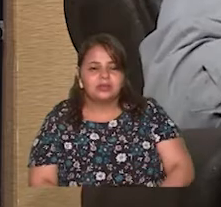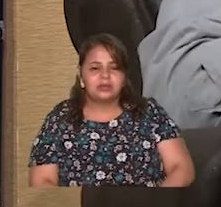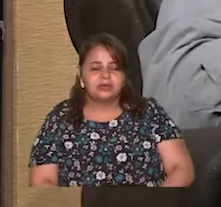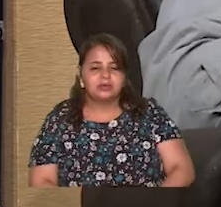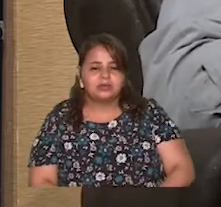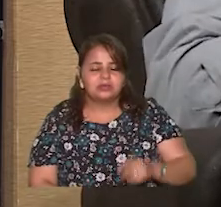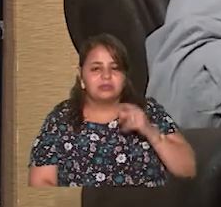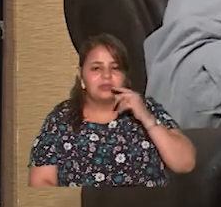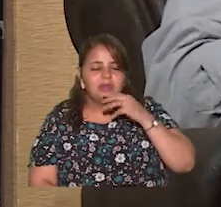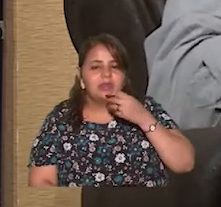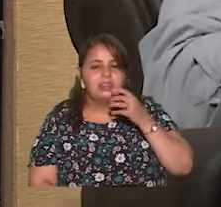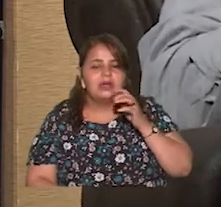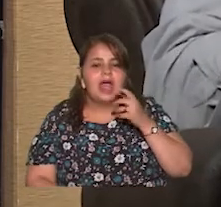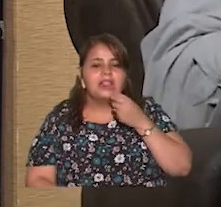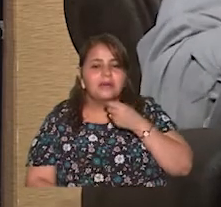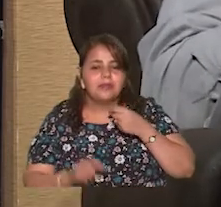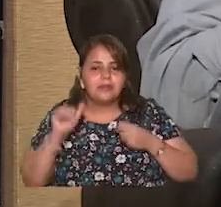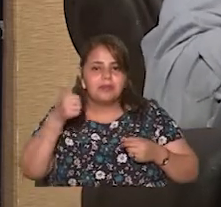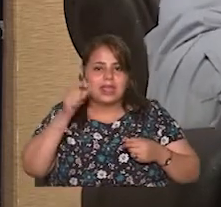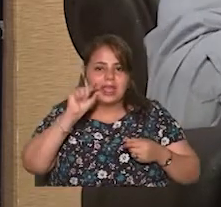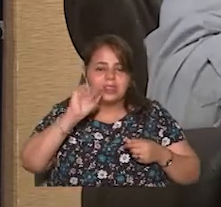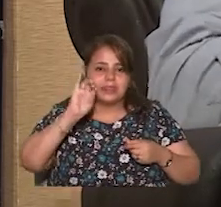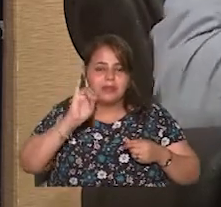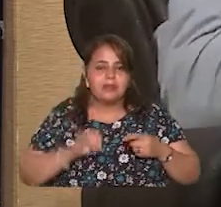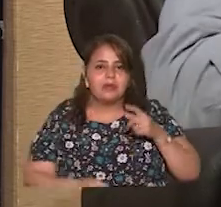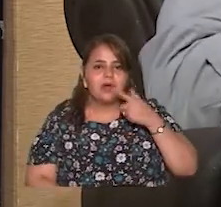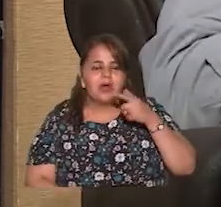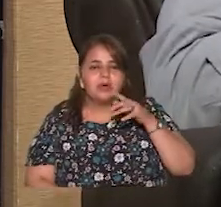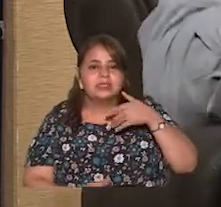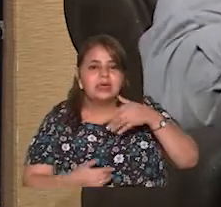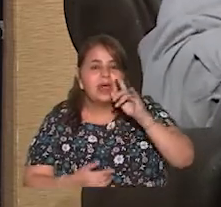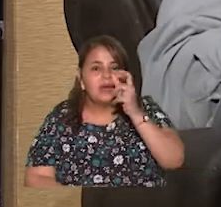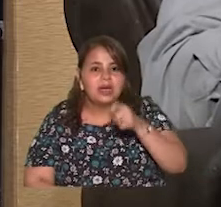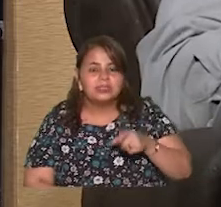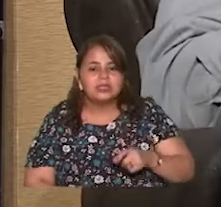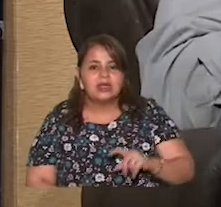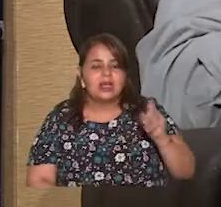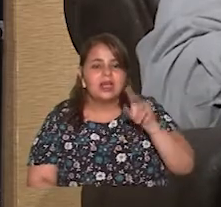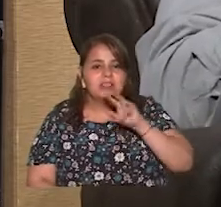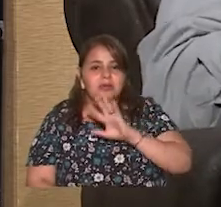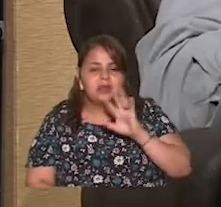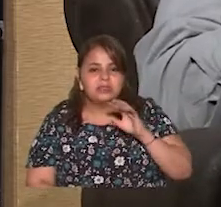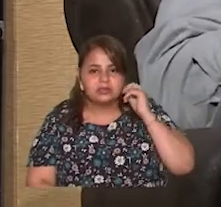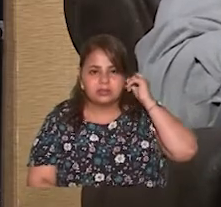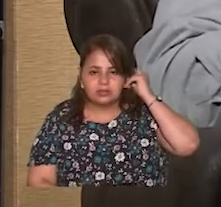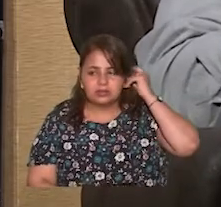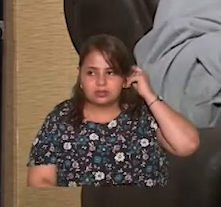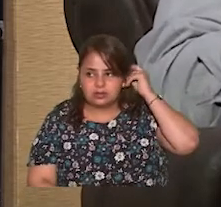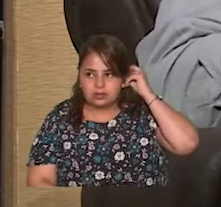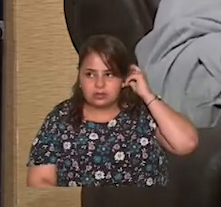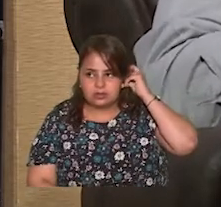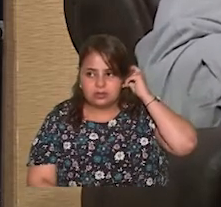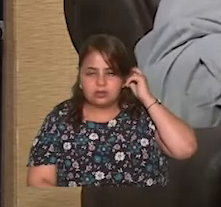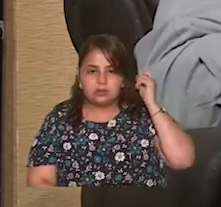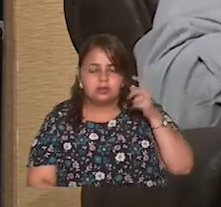ربنا بعت له حواء سابها تمشي لوحدها، انا ما اعرفش وقتها هو كان بيعمل ايه وليه سابها تمشي لوحدها، لان هم اتنين بس. وعشان هي ما حضرتش الحديث ما